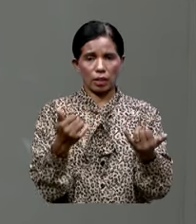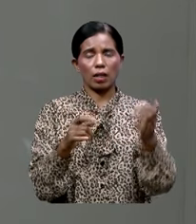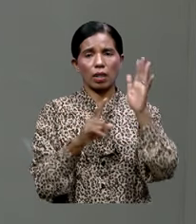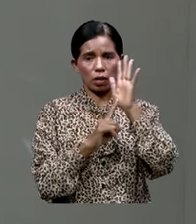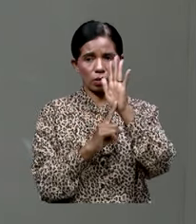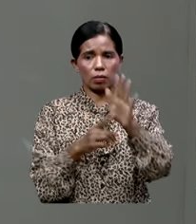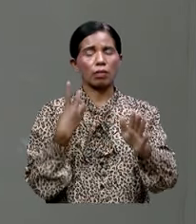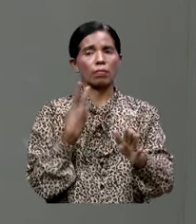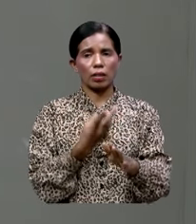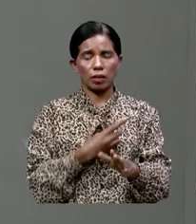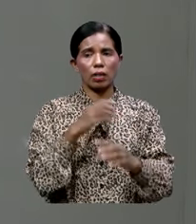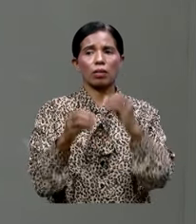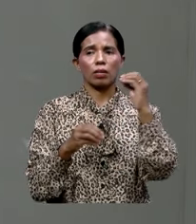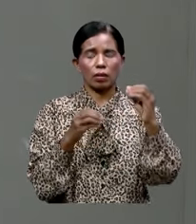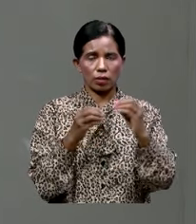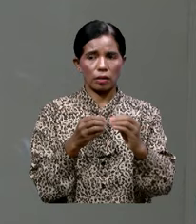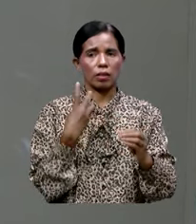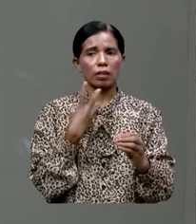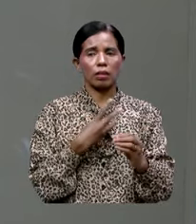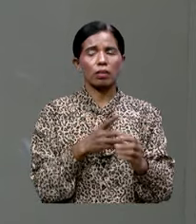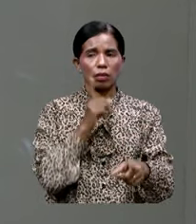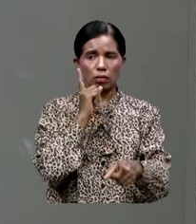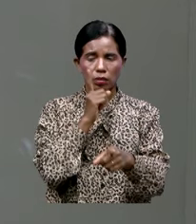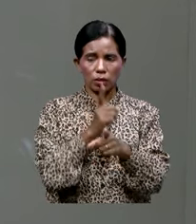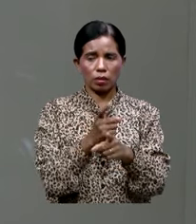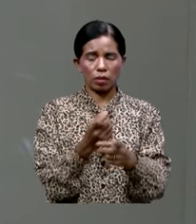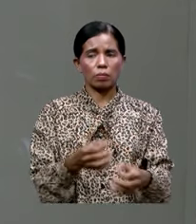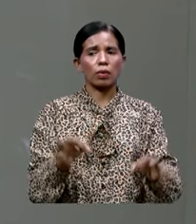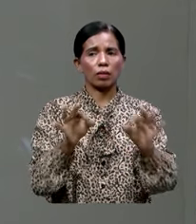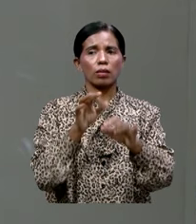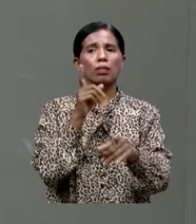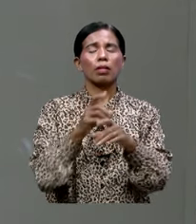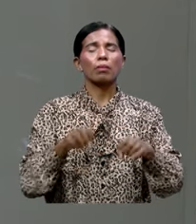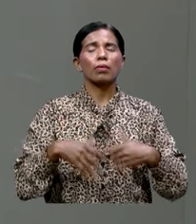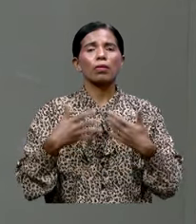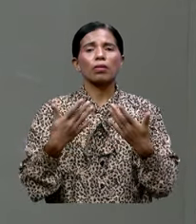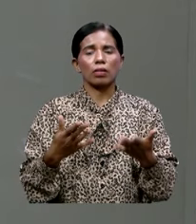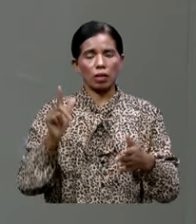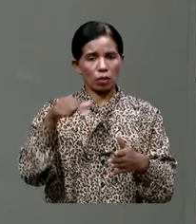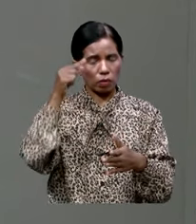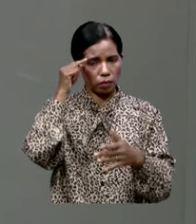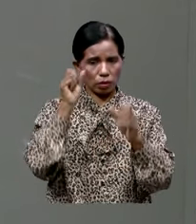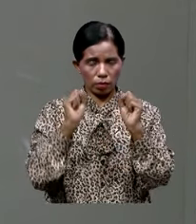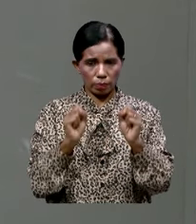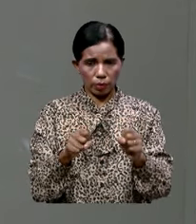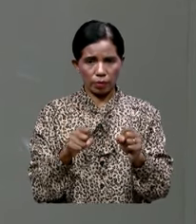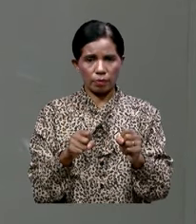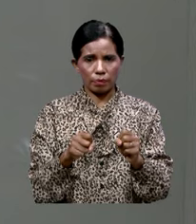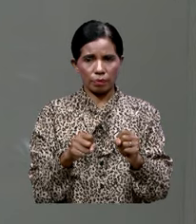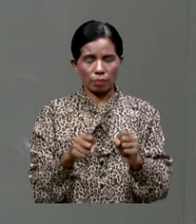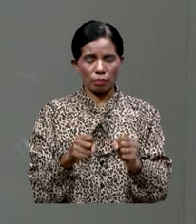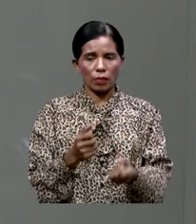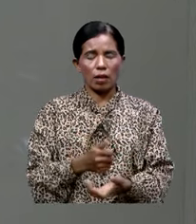ita katak asunti dene be mak serio tebes i persiza o insa governo atu bele